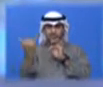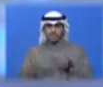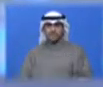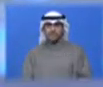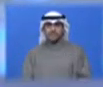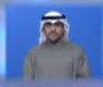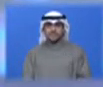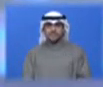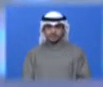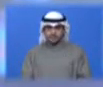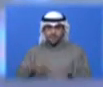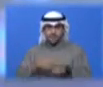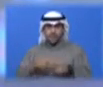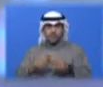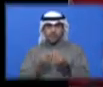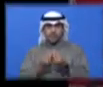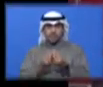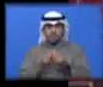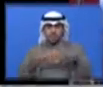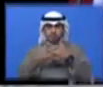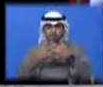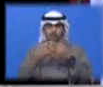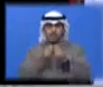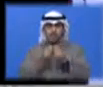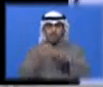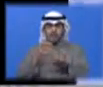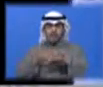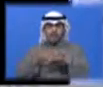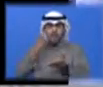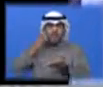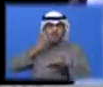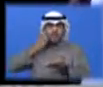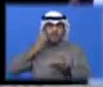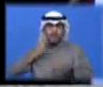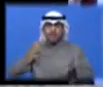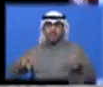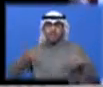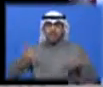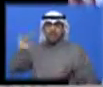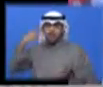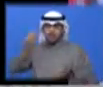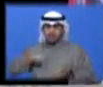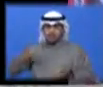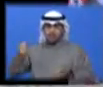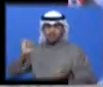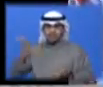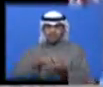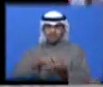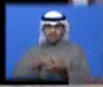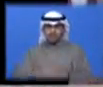العناوين. الكويت تشارك دولة الإمارات العربية المتحدة الشقيقة الاحتفال بأعيادها الوطنية.